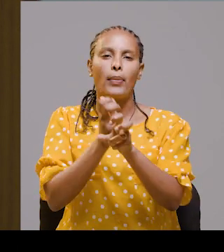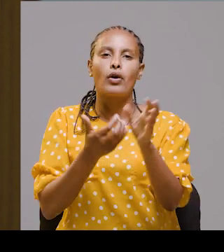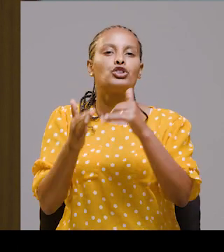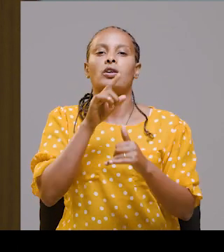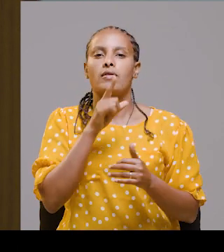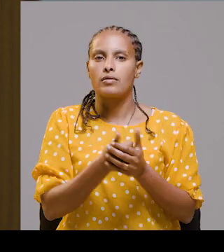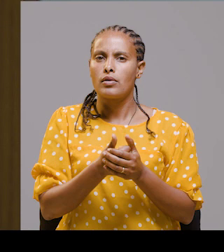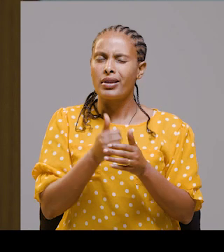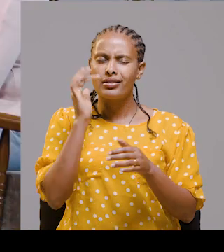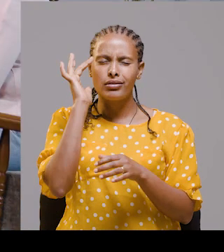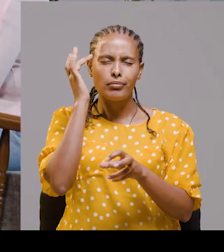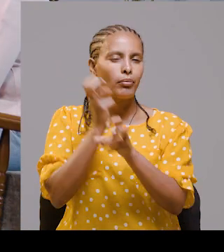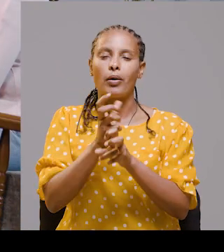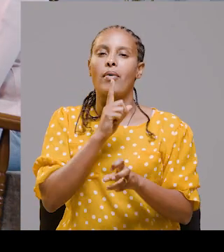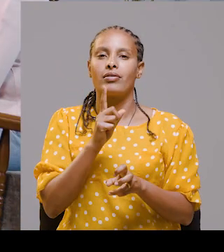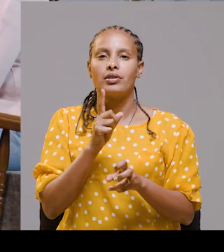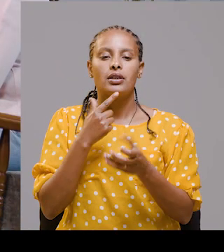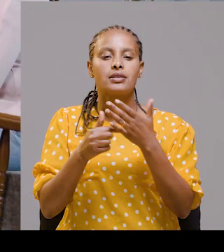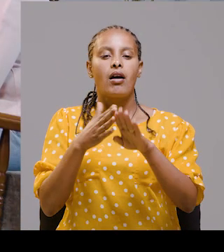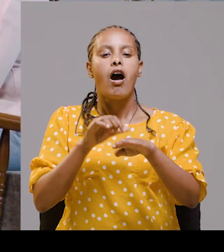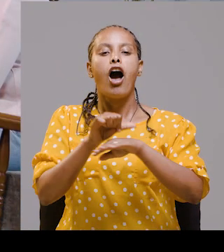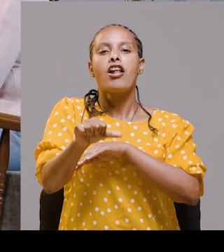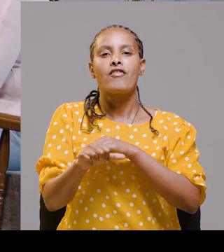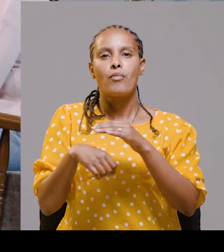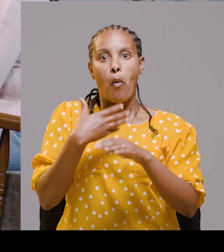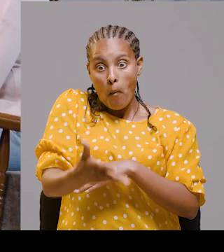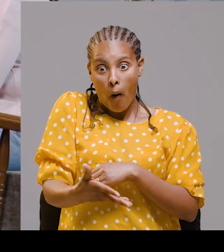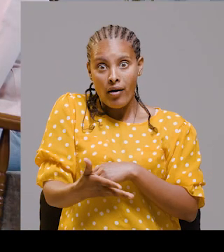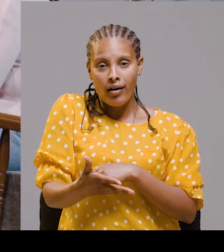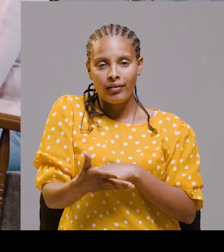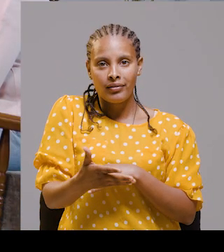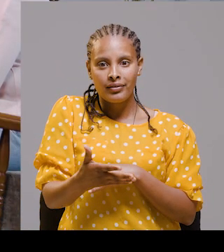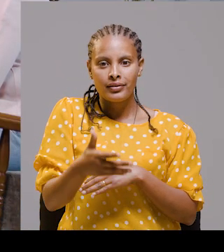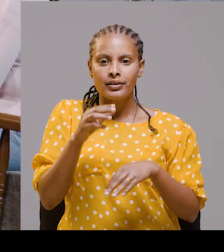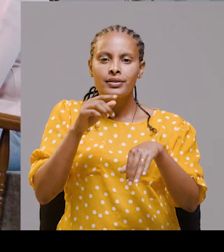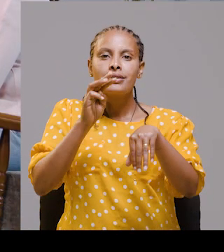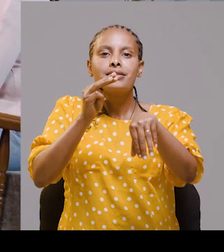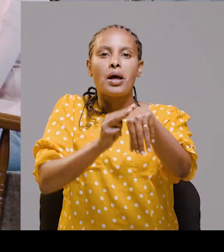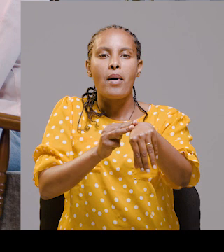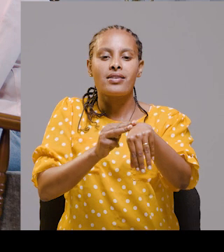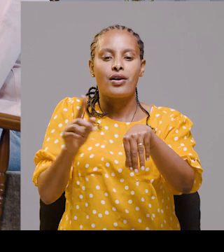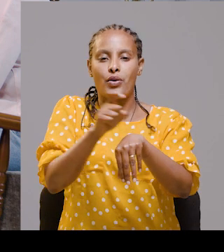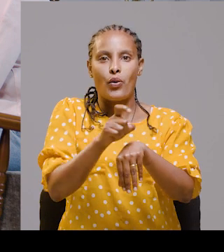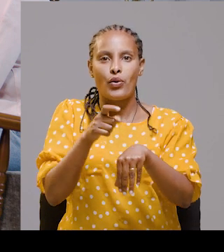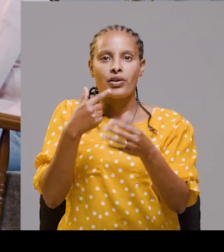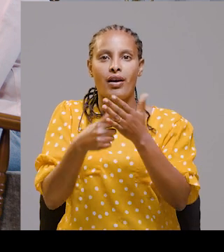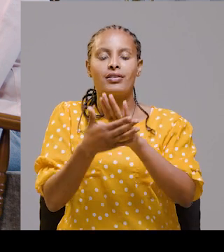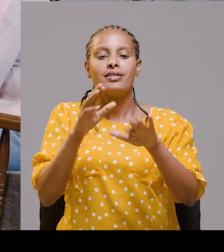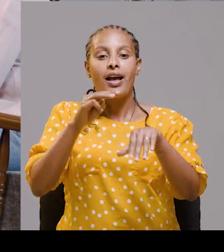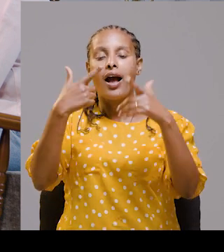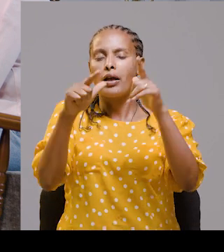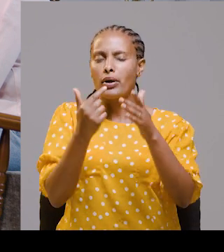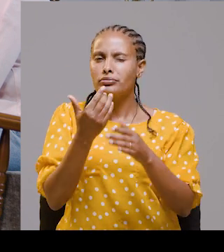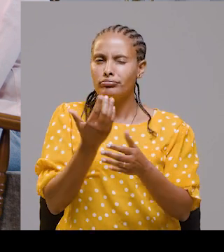የሚሆነው፣ ፔንፉል ነው የሚሆነው። ነገር ግን ከዛ ካለፉ በኋላ ሰዎች ማለት ነው ልክ ጠባሳ እንደሆነው ሁሉ ያን የገጠማቸውን